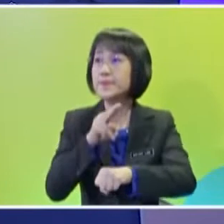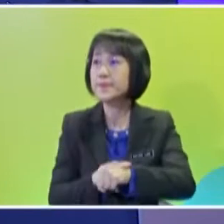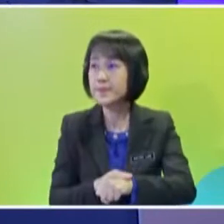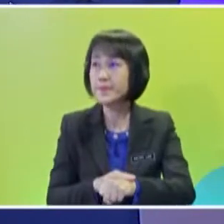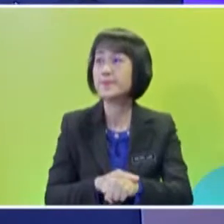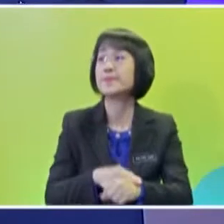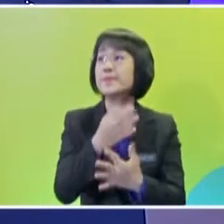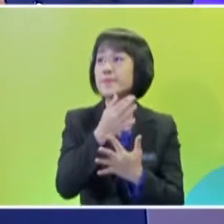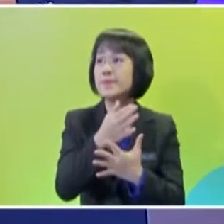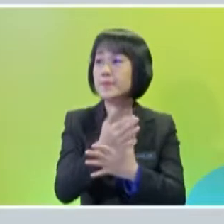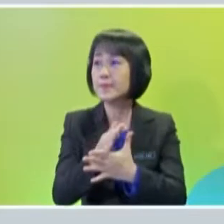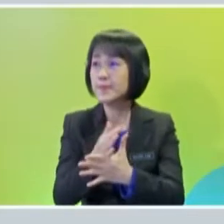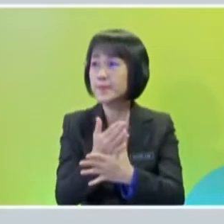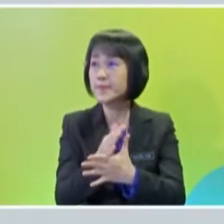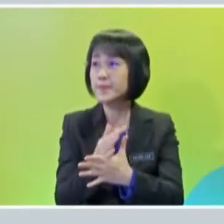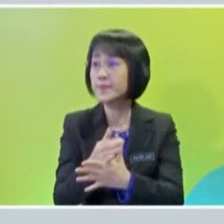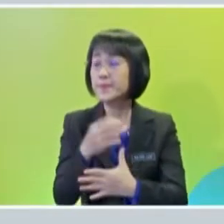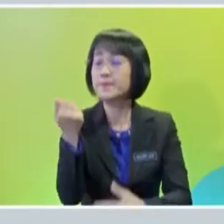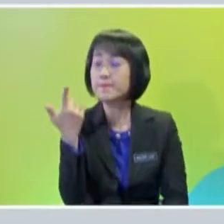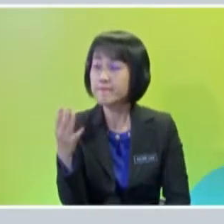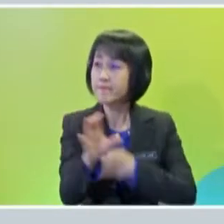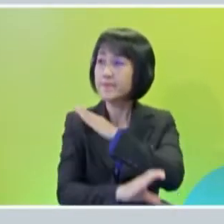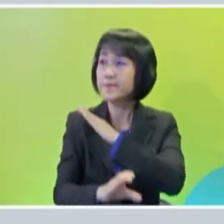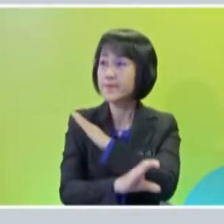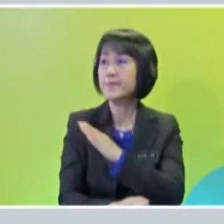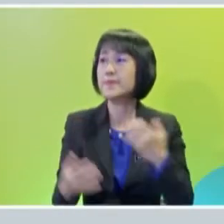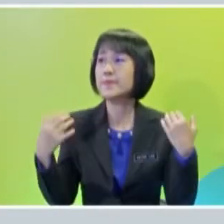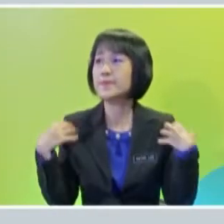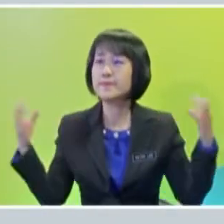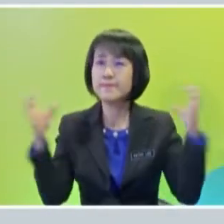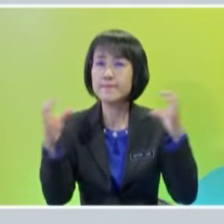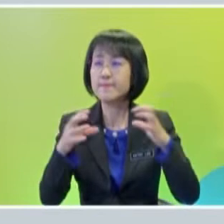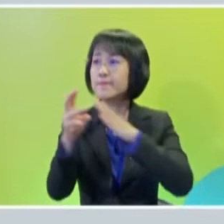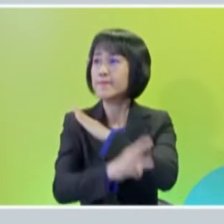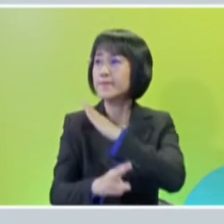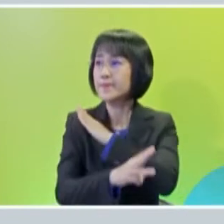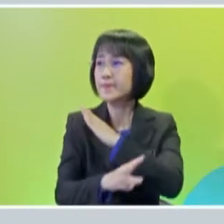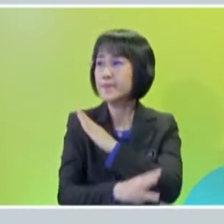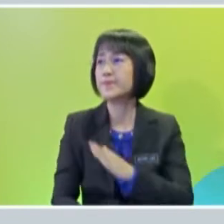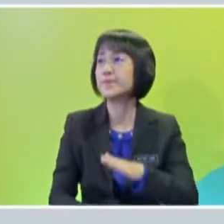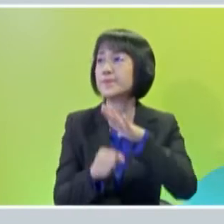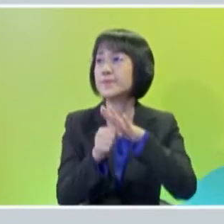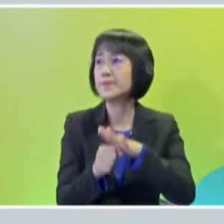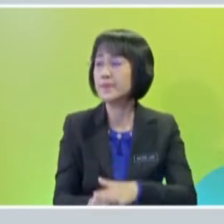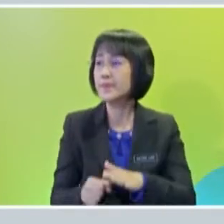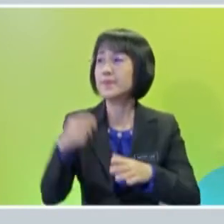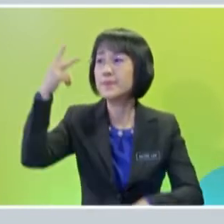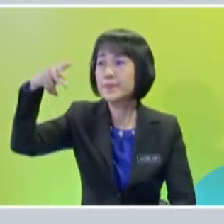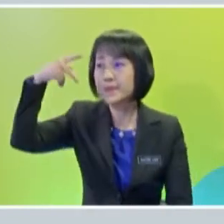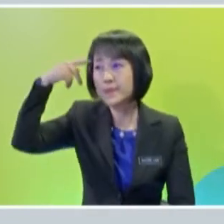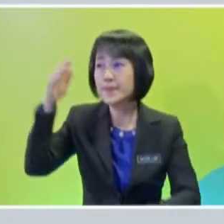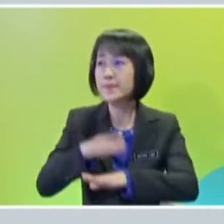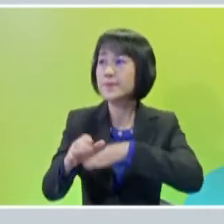buah negara sehingga membawa kepada konflik wilayah yang kedua tekanan politik keatas negara-negara pengelola sumber daya yang terakhir